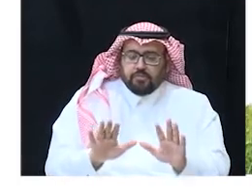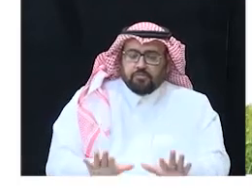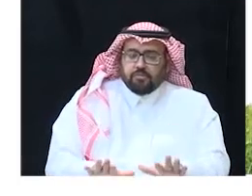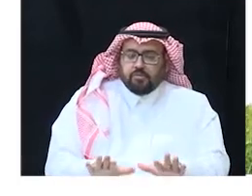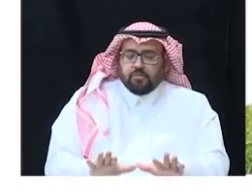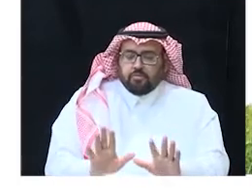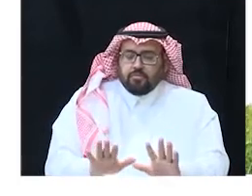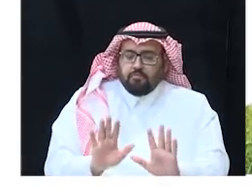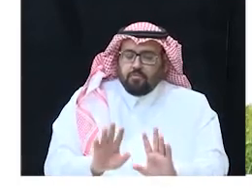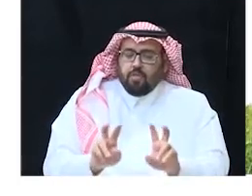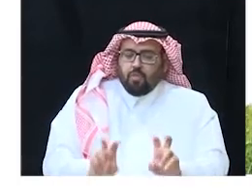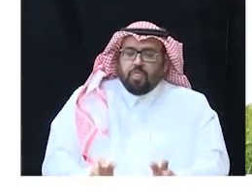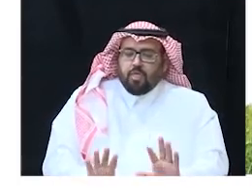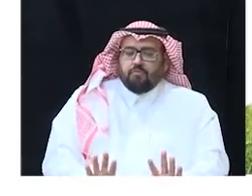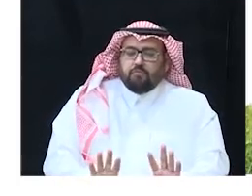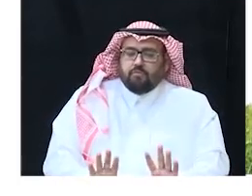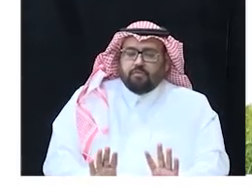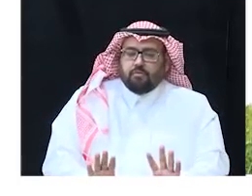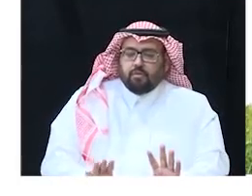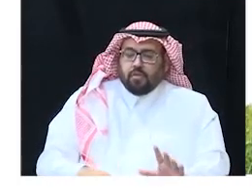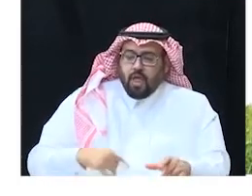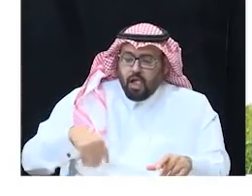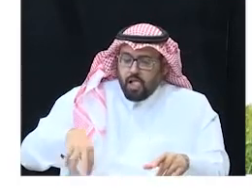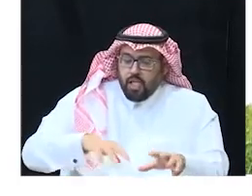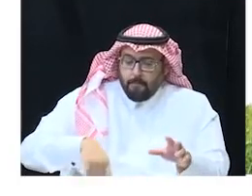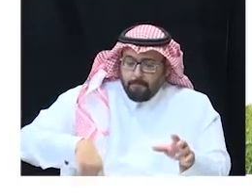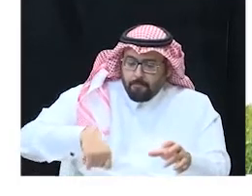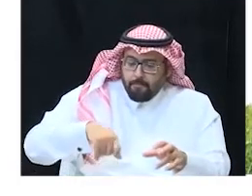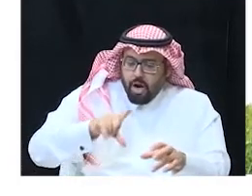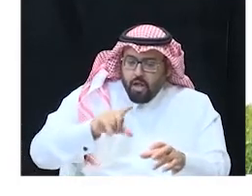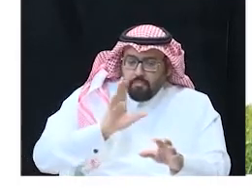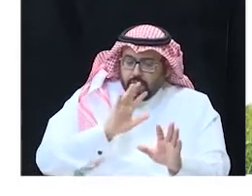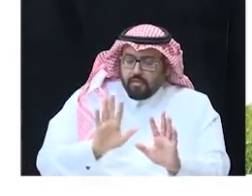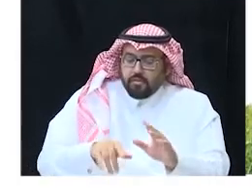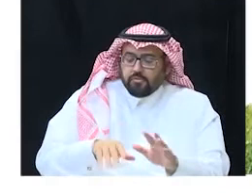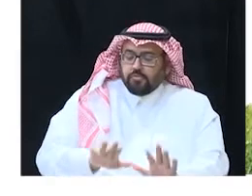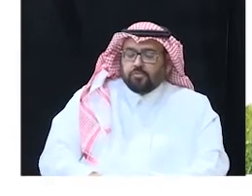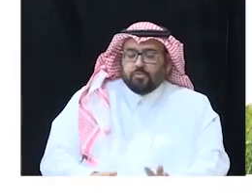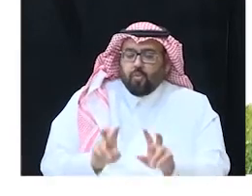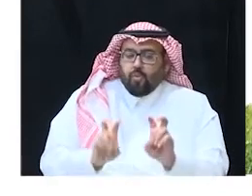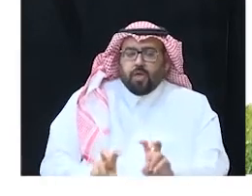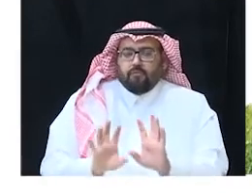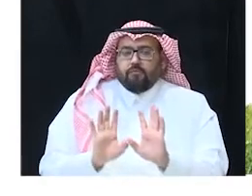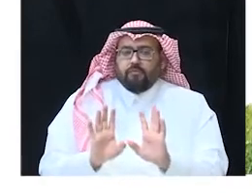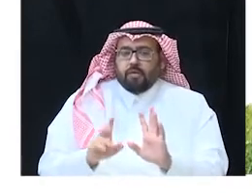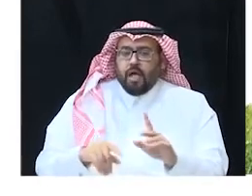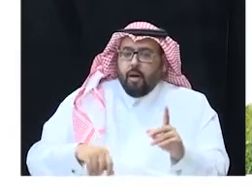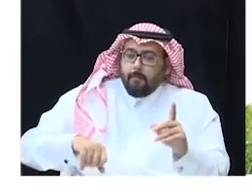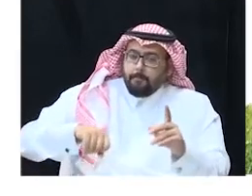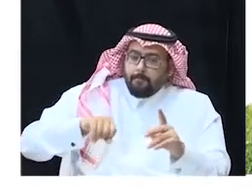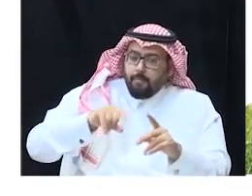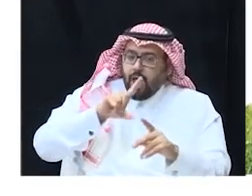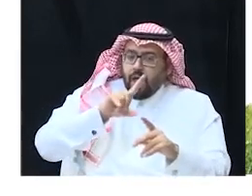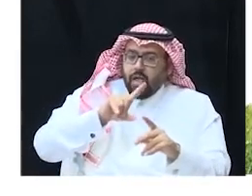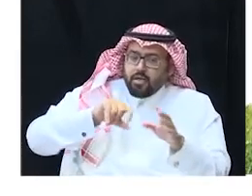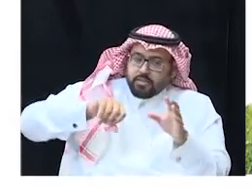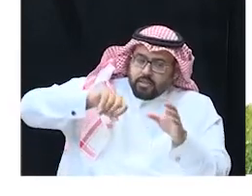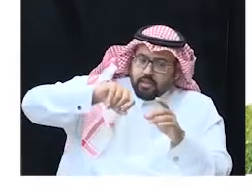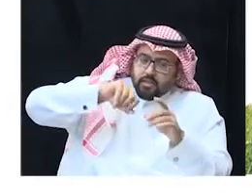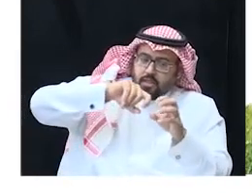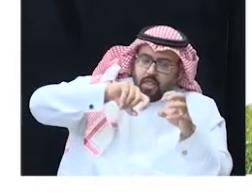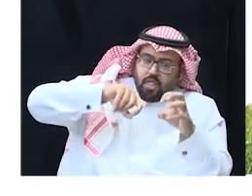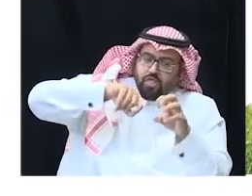عليها، ستبقى هذه الكرة موجودة وين؟ على الملعب بدون تحرك.